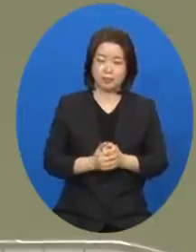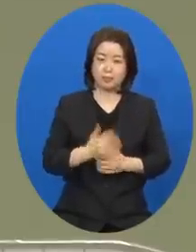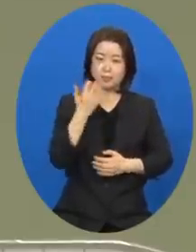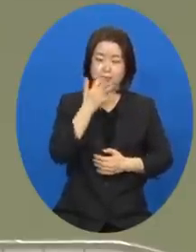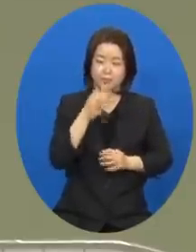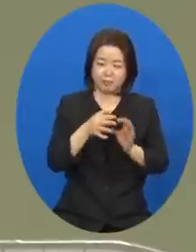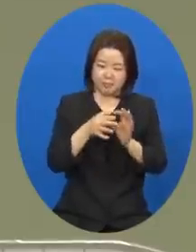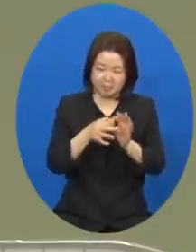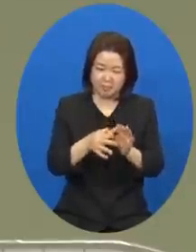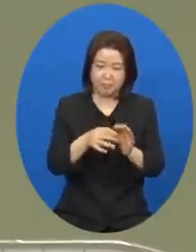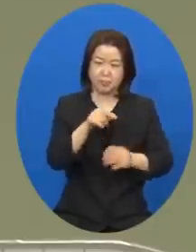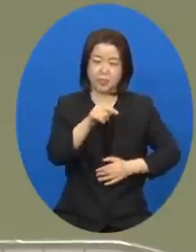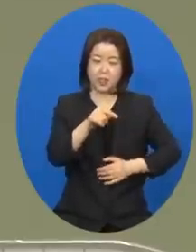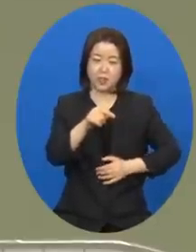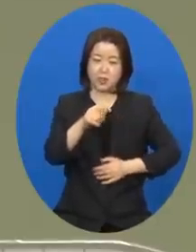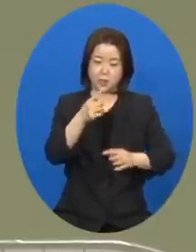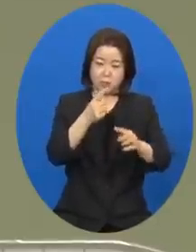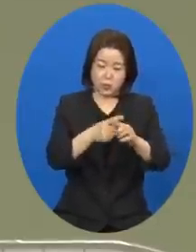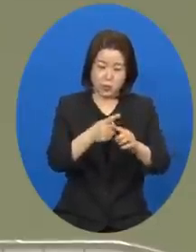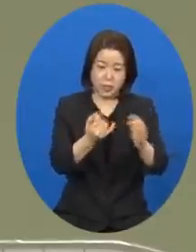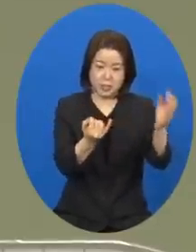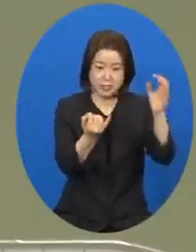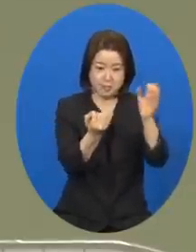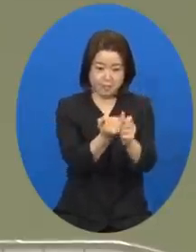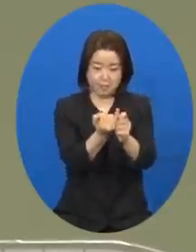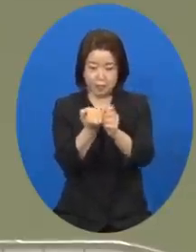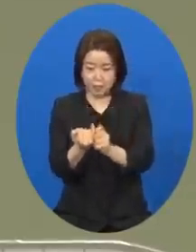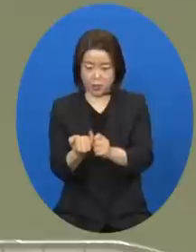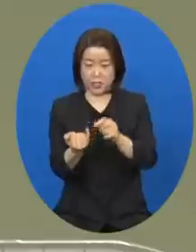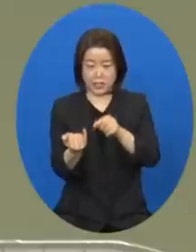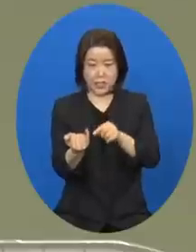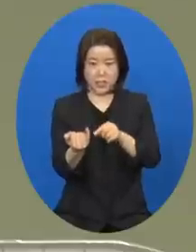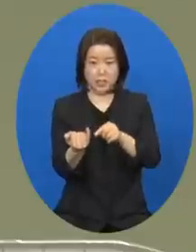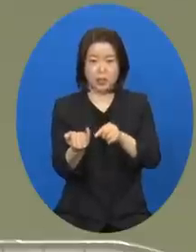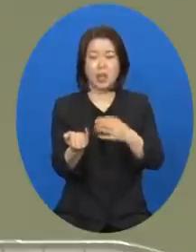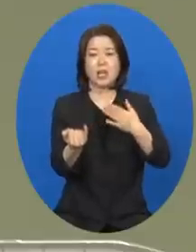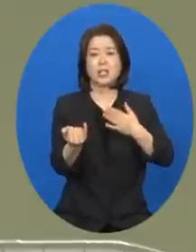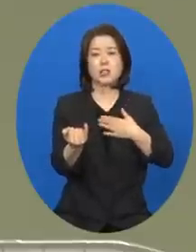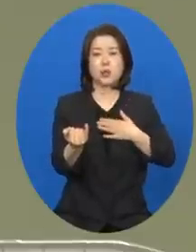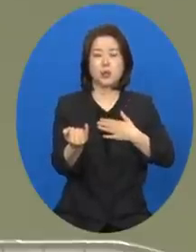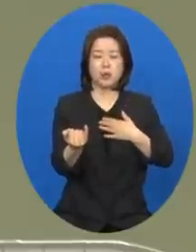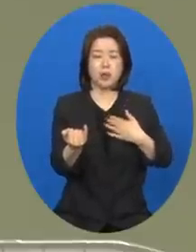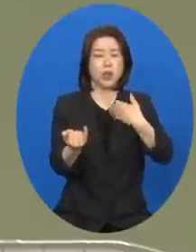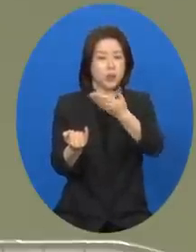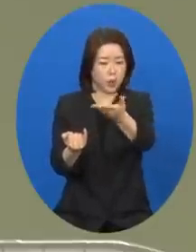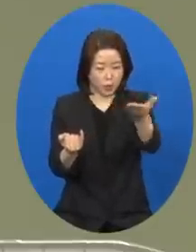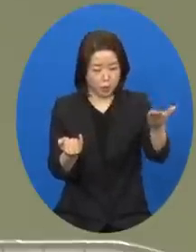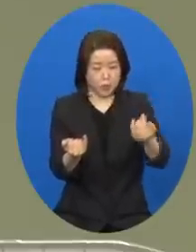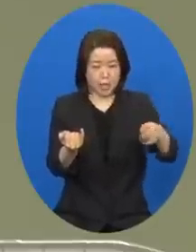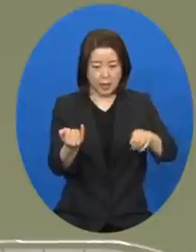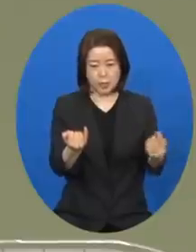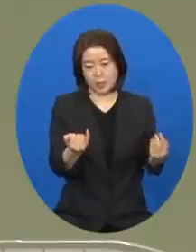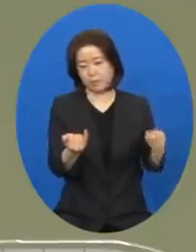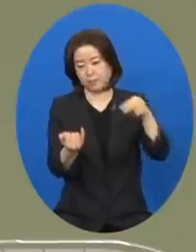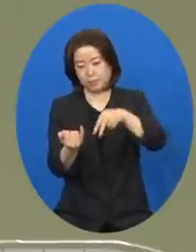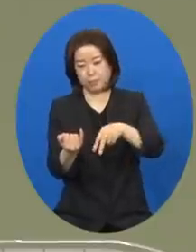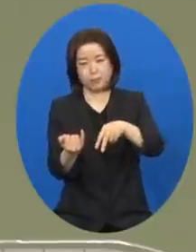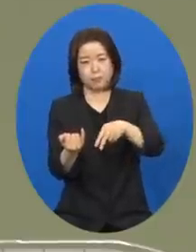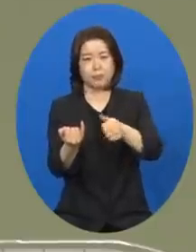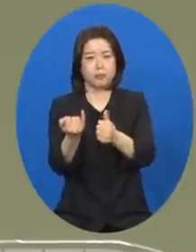붙잡힌 여인이 있는 그 자리가 저와 여러분이 서 있어야 될 자리라는 거예요.